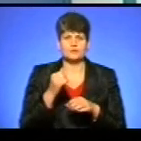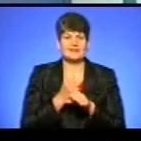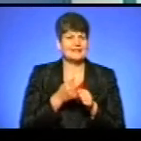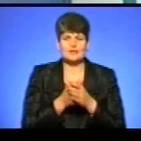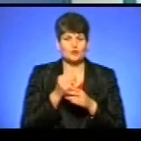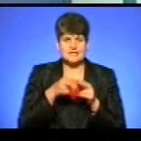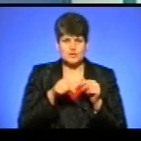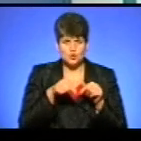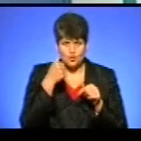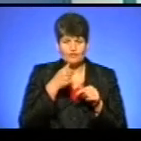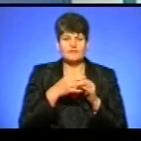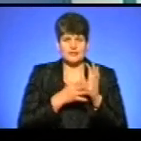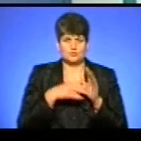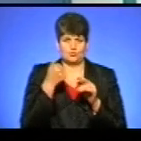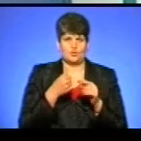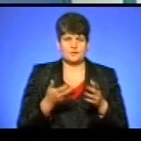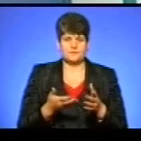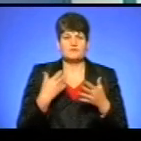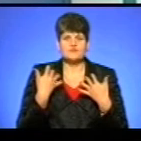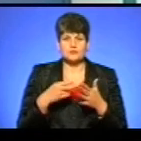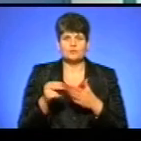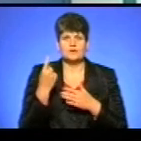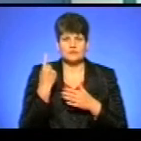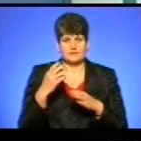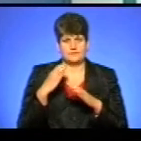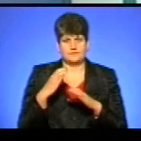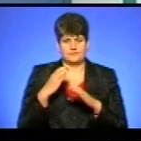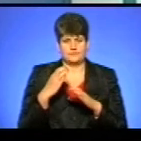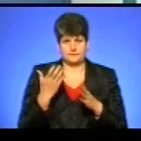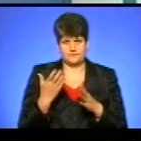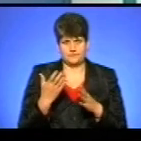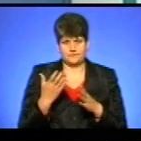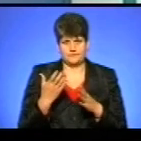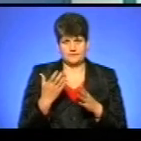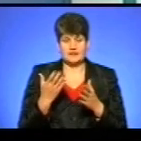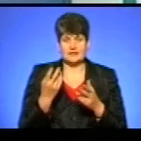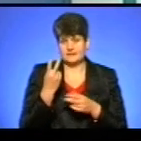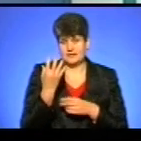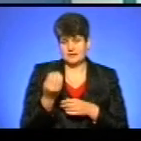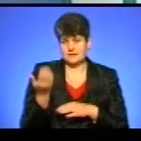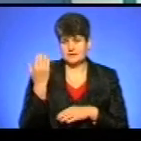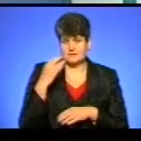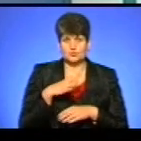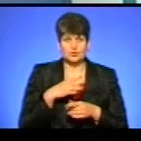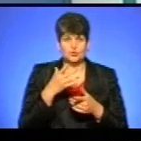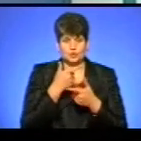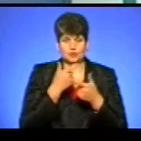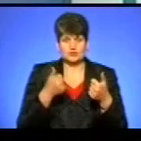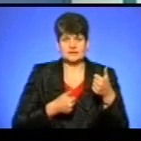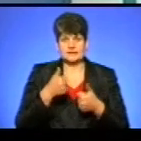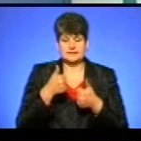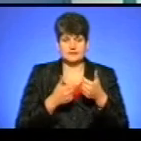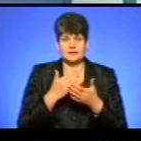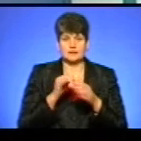року, то в 2019 році. Ми вже придбали перший автобус. Два дні тому було оголошено тендер, вже є